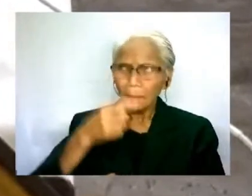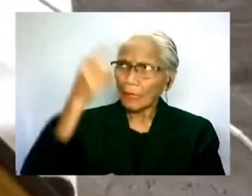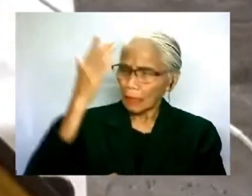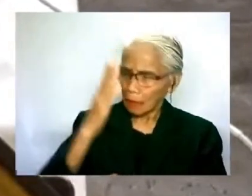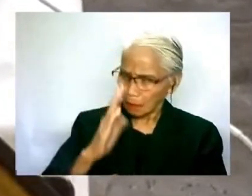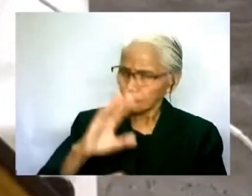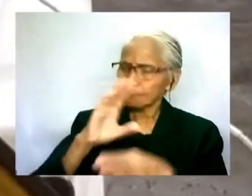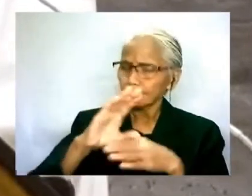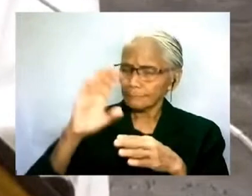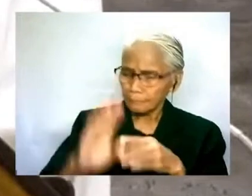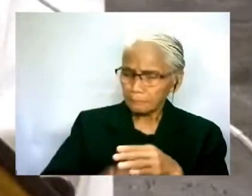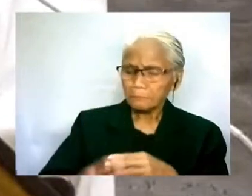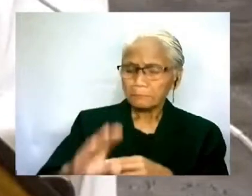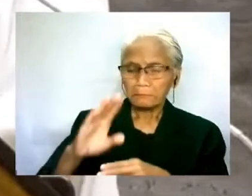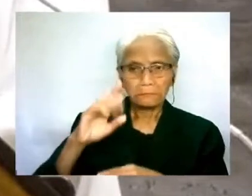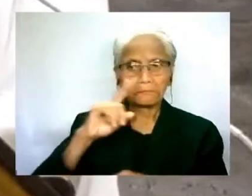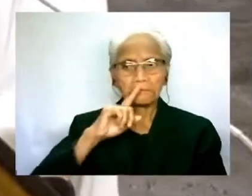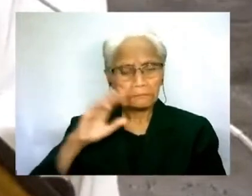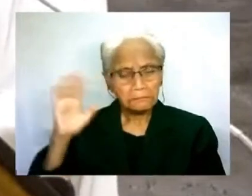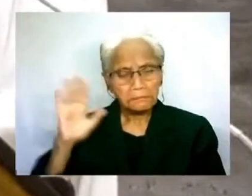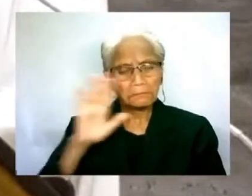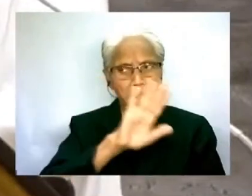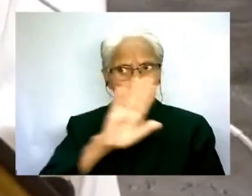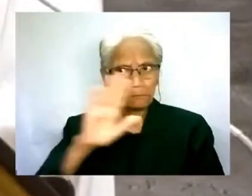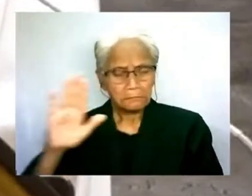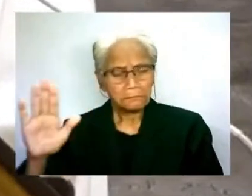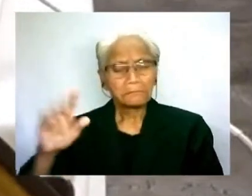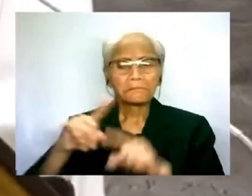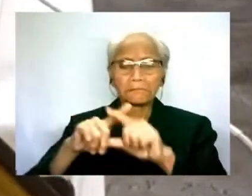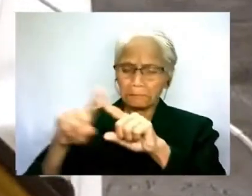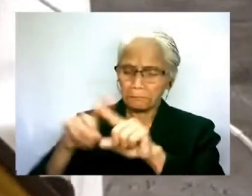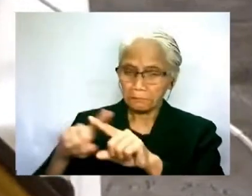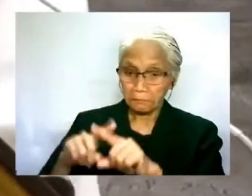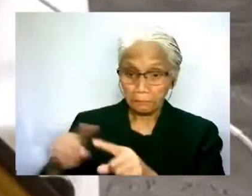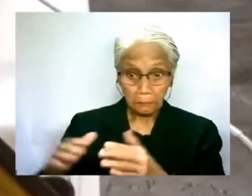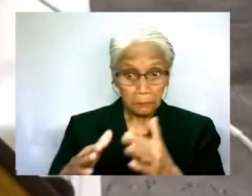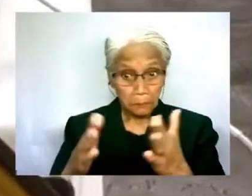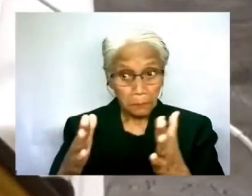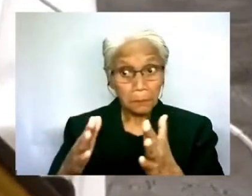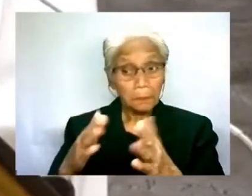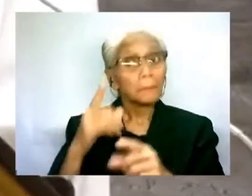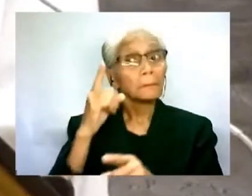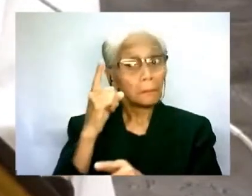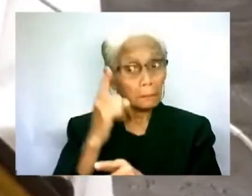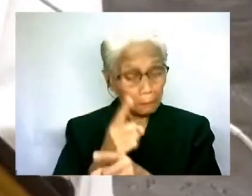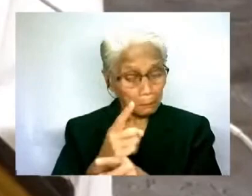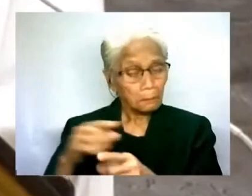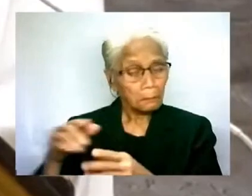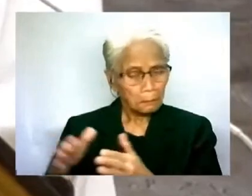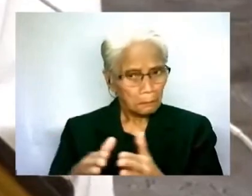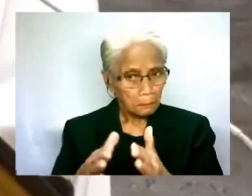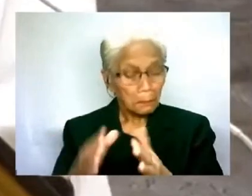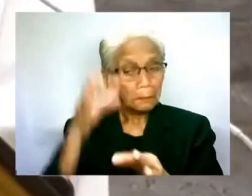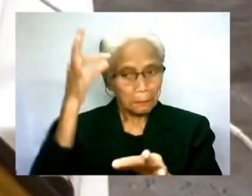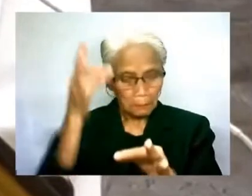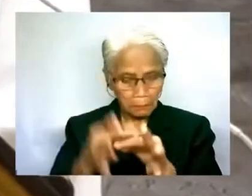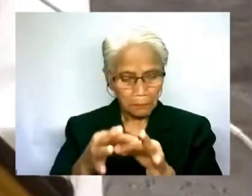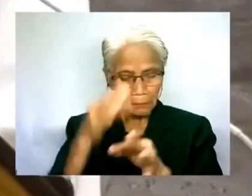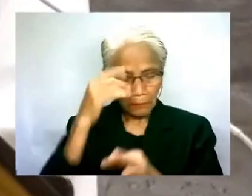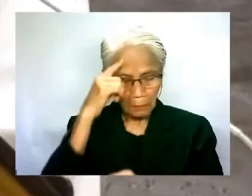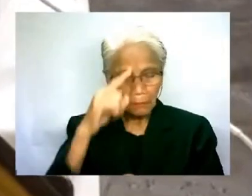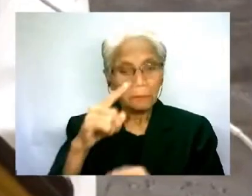atin sa iba't ibang paraan at sa paraang tama at bagay para sa